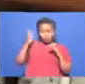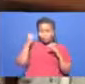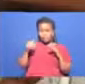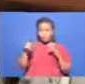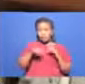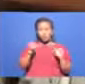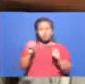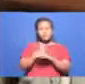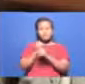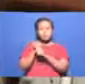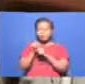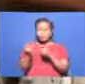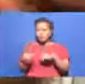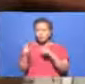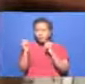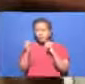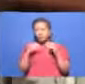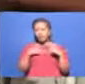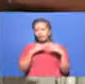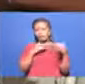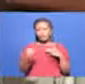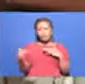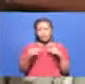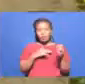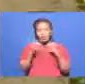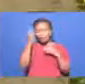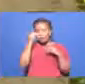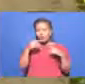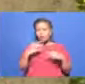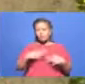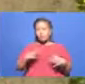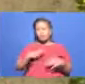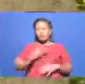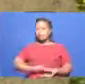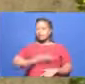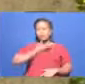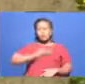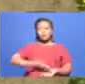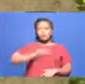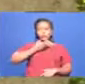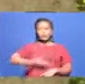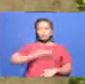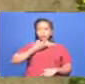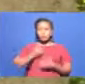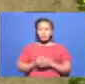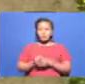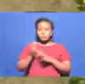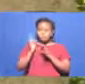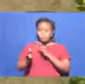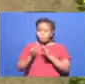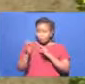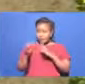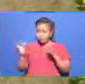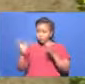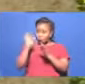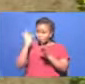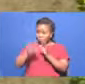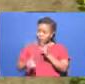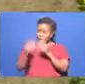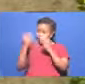hawa kuanza kufurukana nao kwa sababu walikuwa na hasira sana. Na wakichoma manyumba yako, watakatakata hata